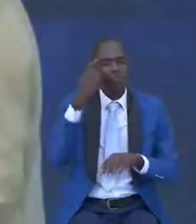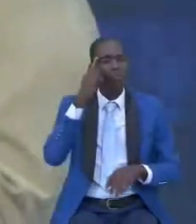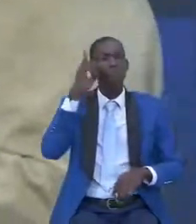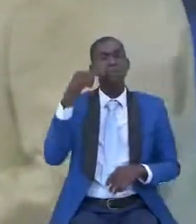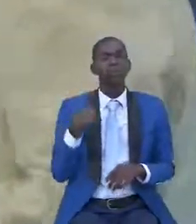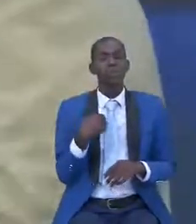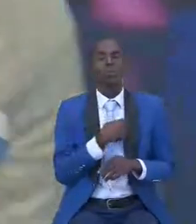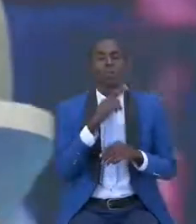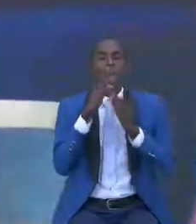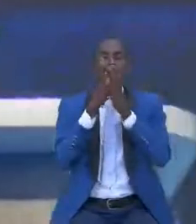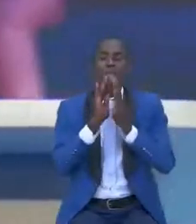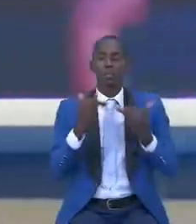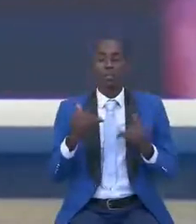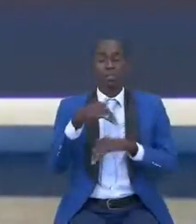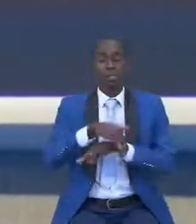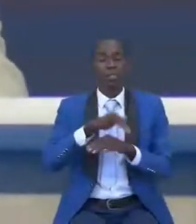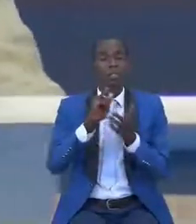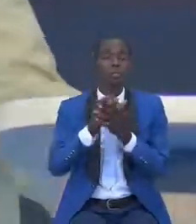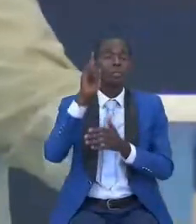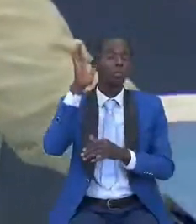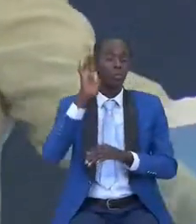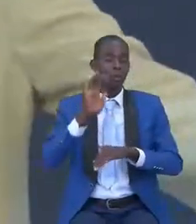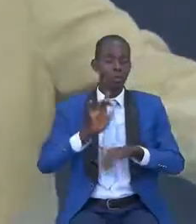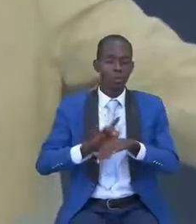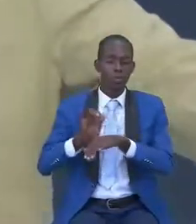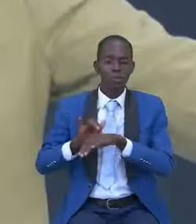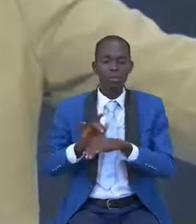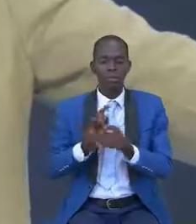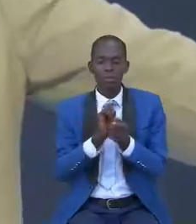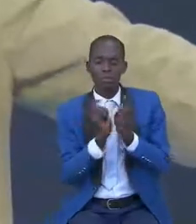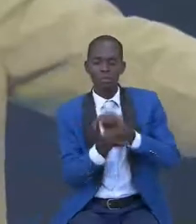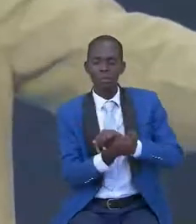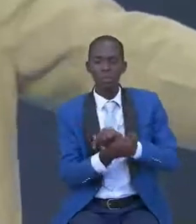rien très dur pour toi. Nous demandons ce soir